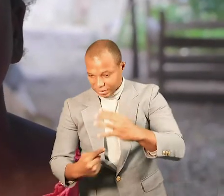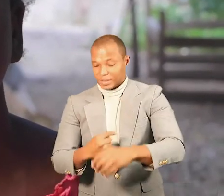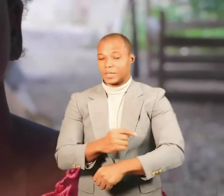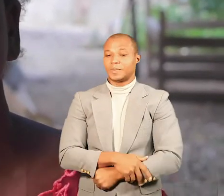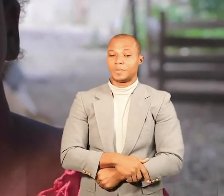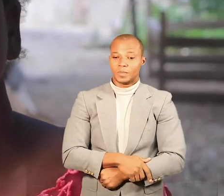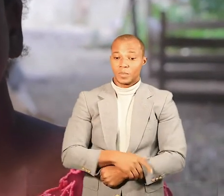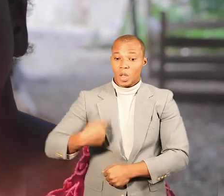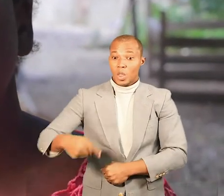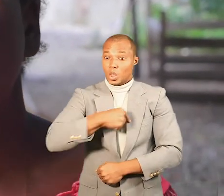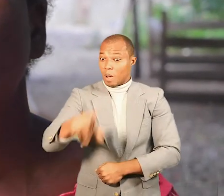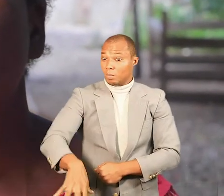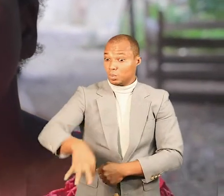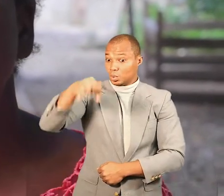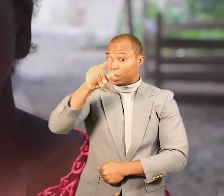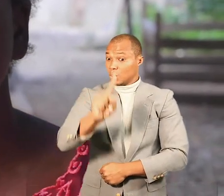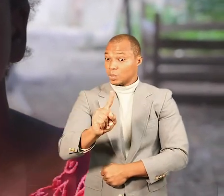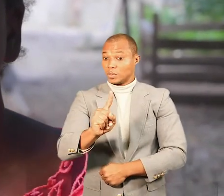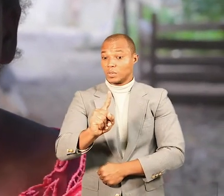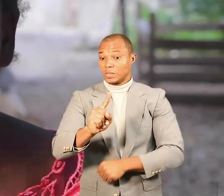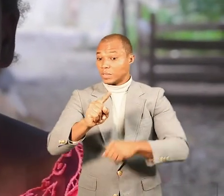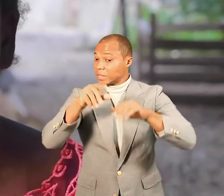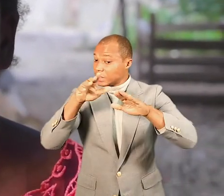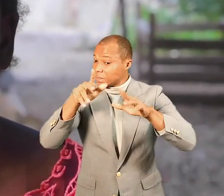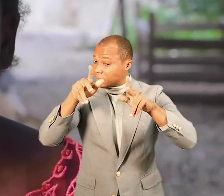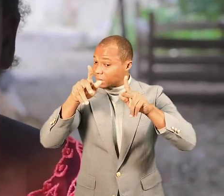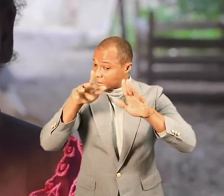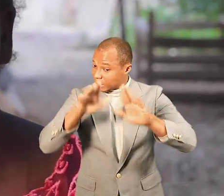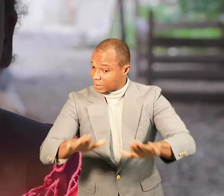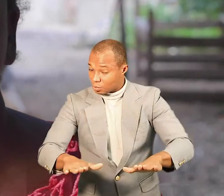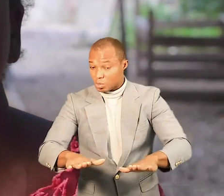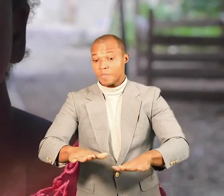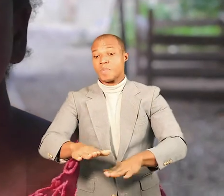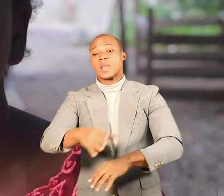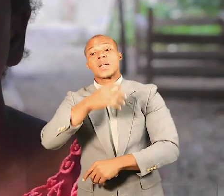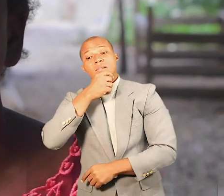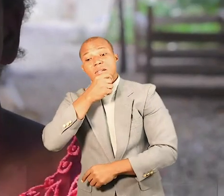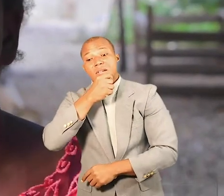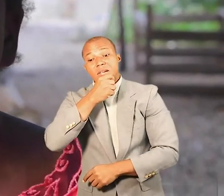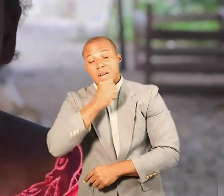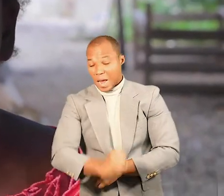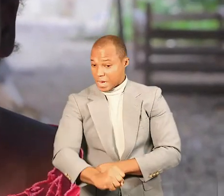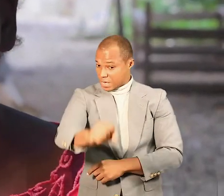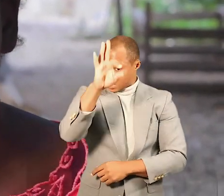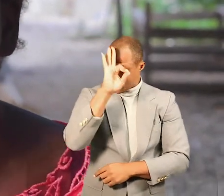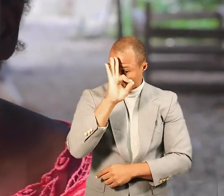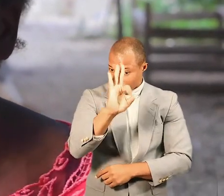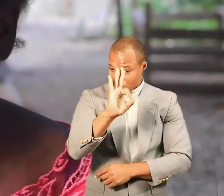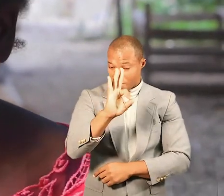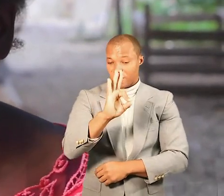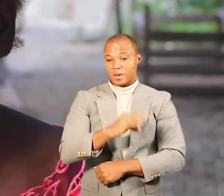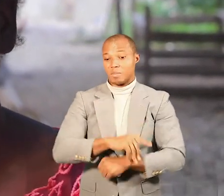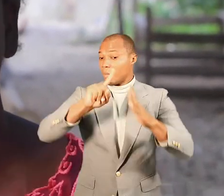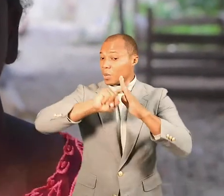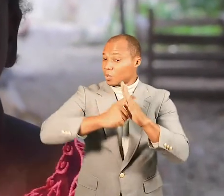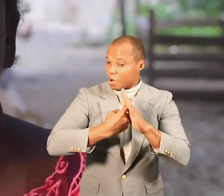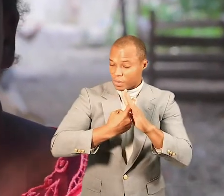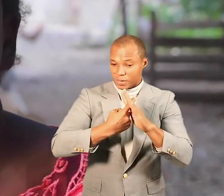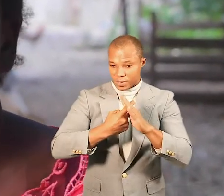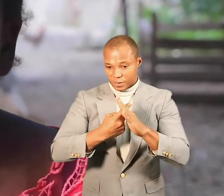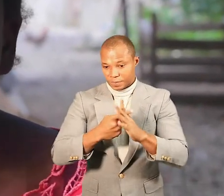Mandier. Et puis nous te jeune nous timoun qui te gagne 9 ans. Nous te vin avec c'est lui même nous pas pionnier pension